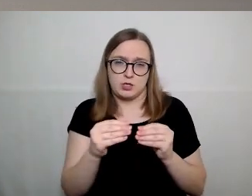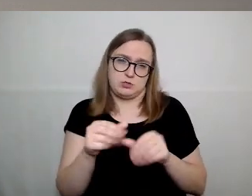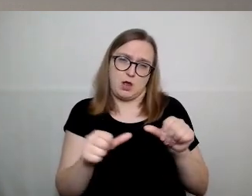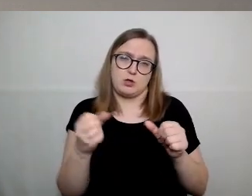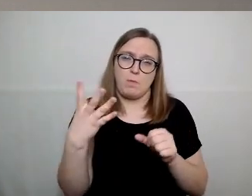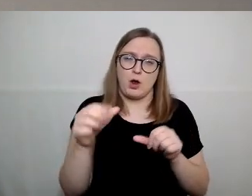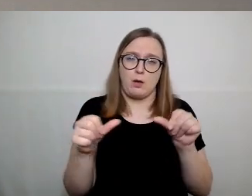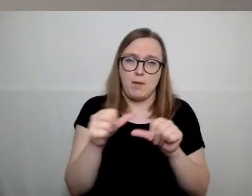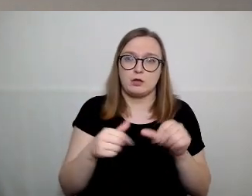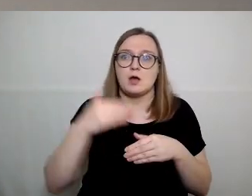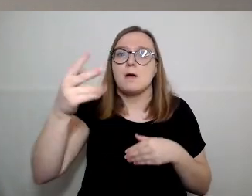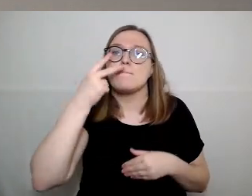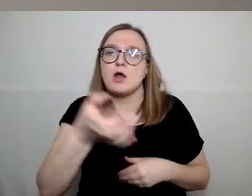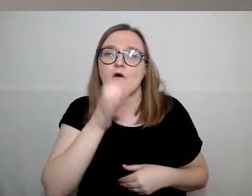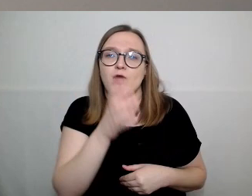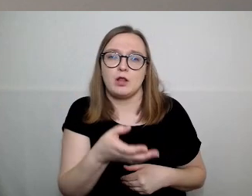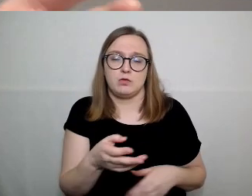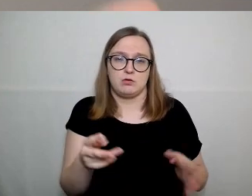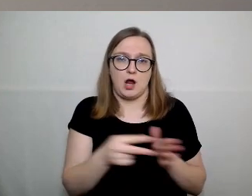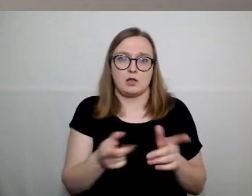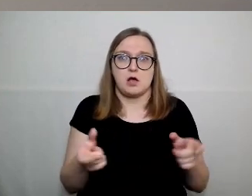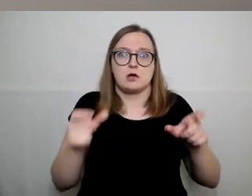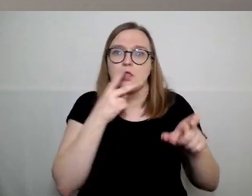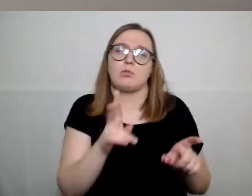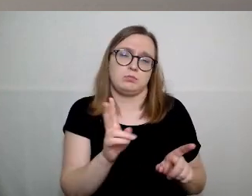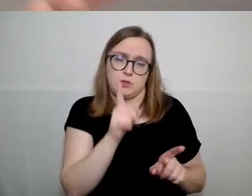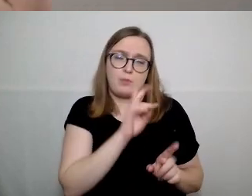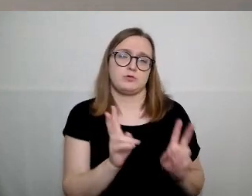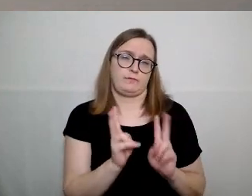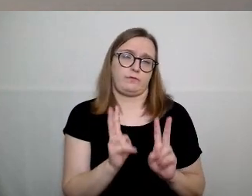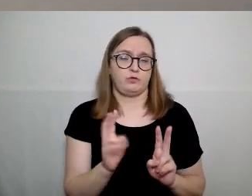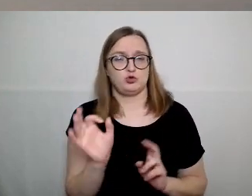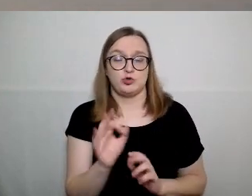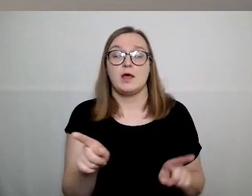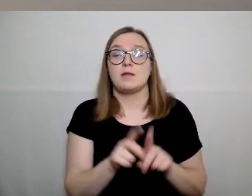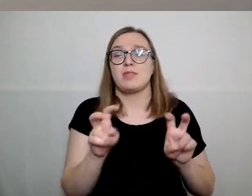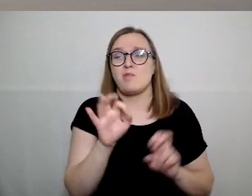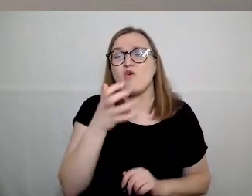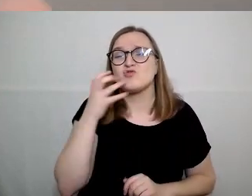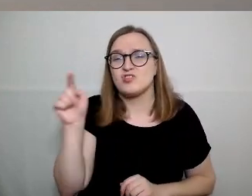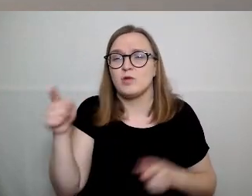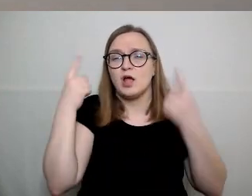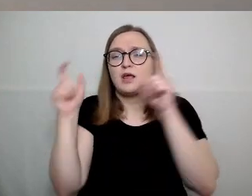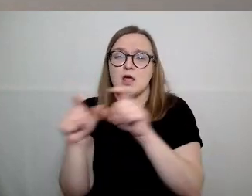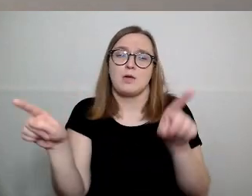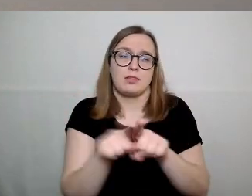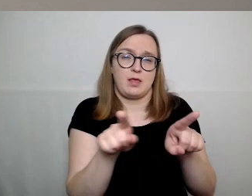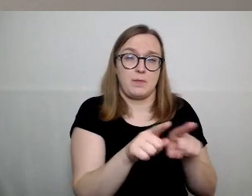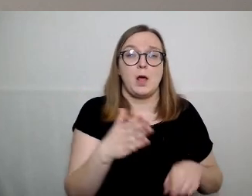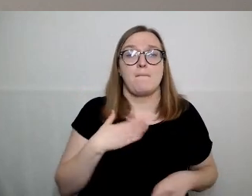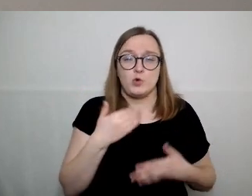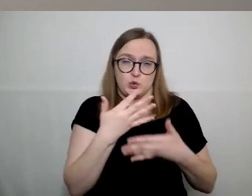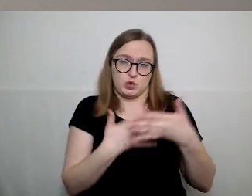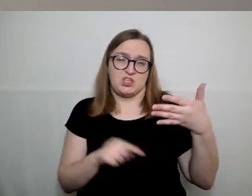kaina nekiltų. Ir lygiai tas pats yra su, tarkime, šilumos tinklais ir visom kitom įmonėm. Taigi mūsų sąrašas ir